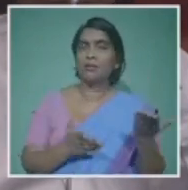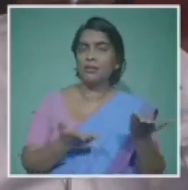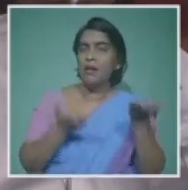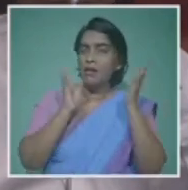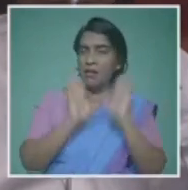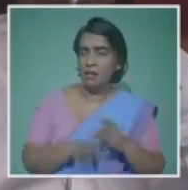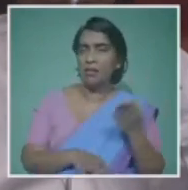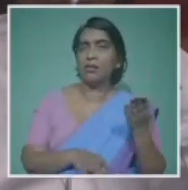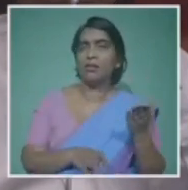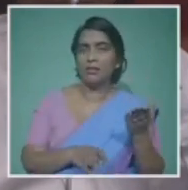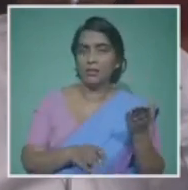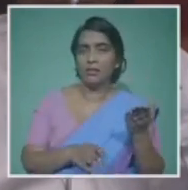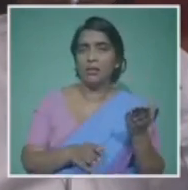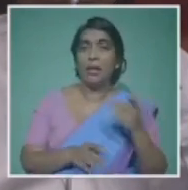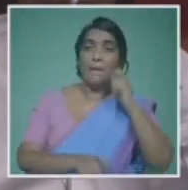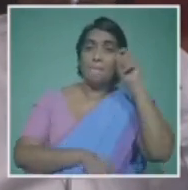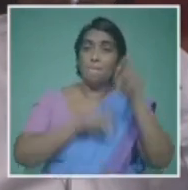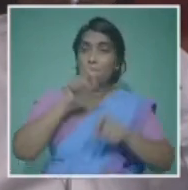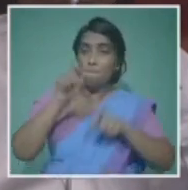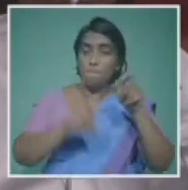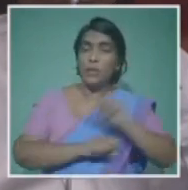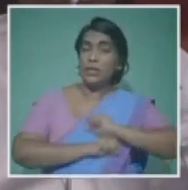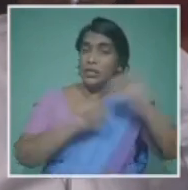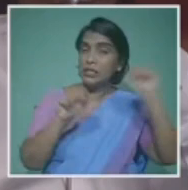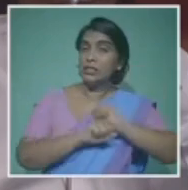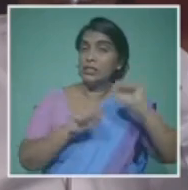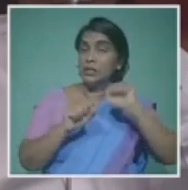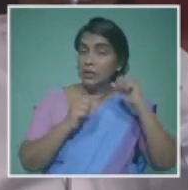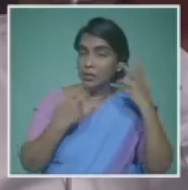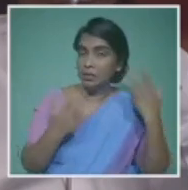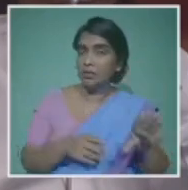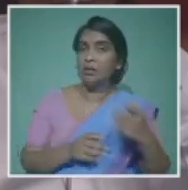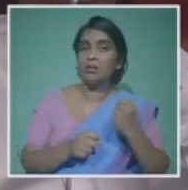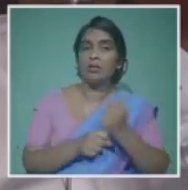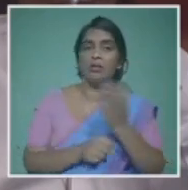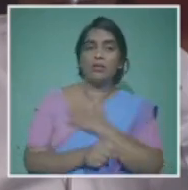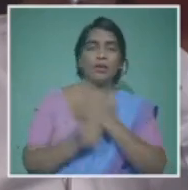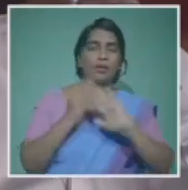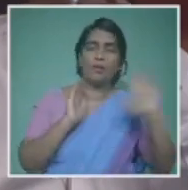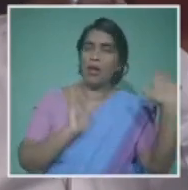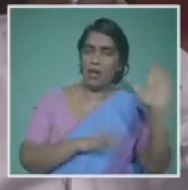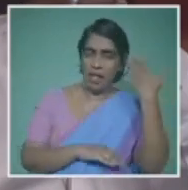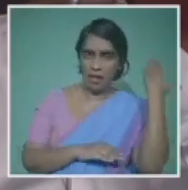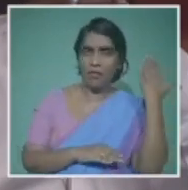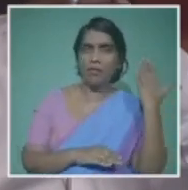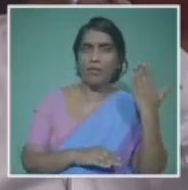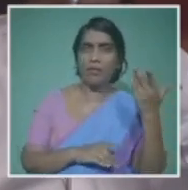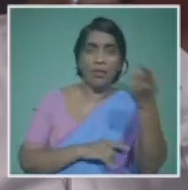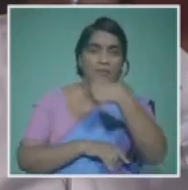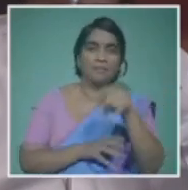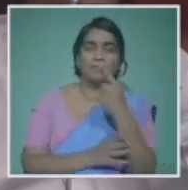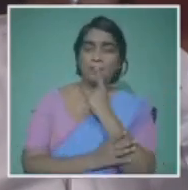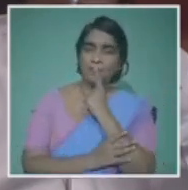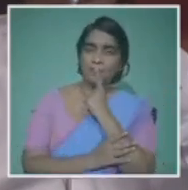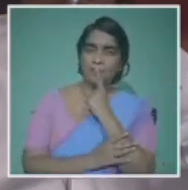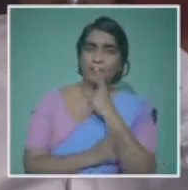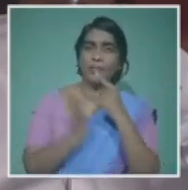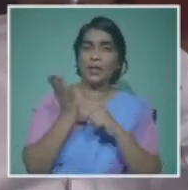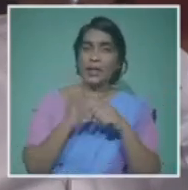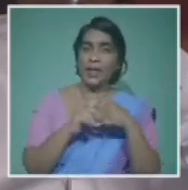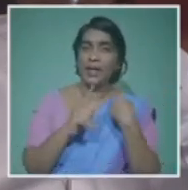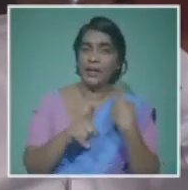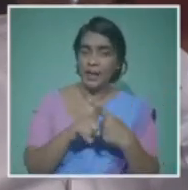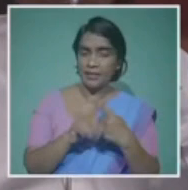අන්තිමට ජනතාව පහට බැලලා තමයි ගෝඨාභය වේලෙව්වේ. මෙහෙන් කටවත් ඇරියේද? බදුසහන